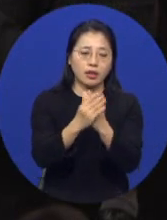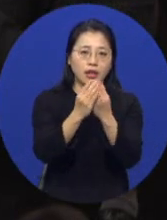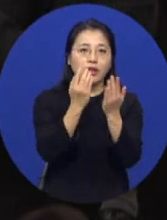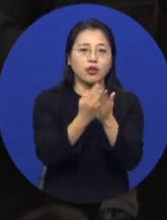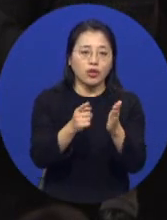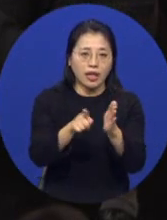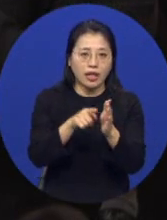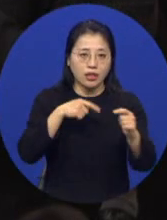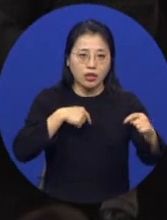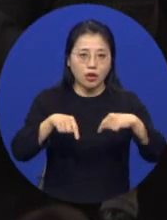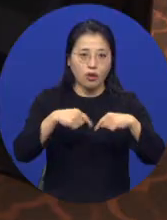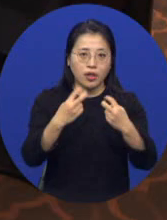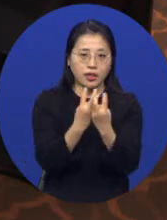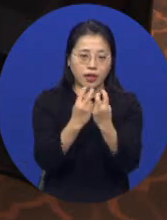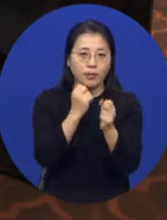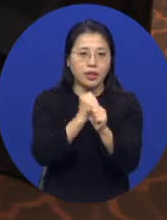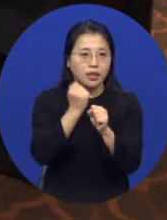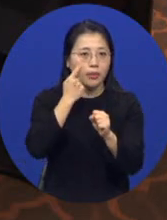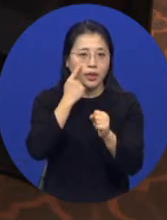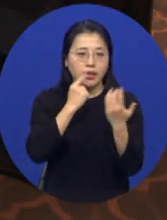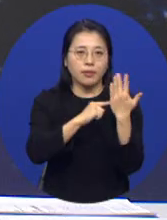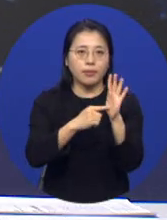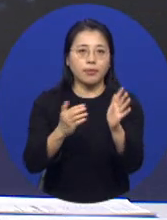세우겠다고 밝혔습니다